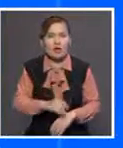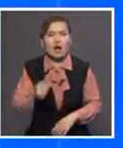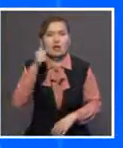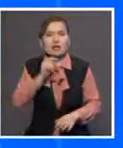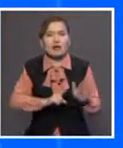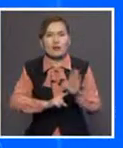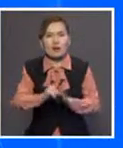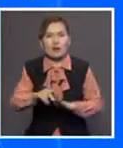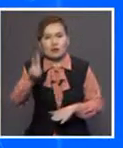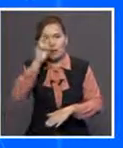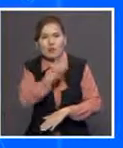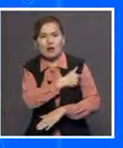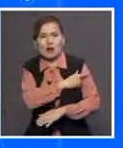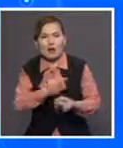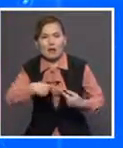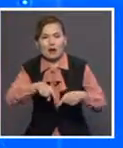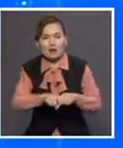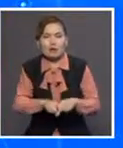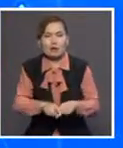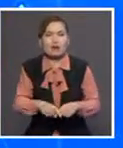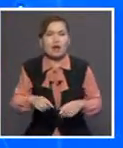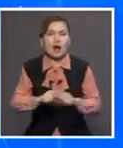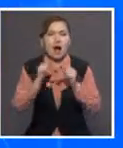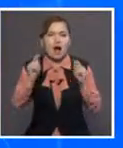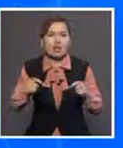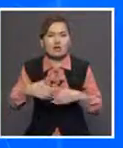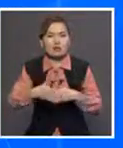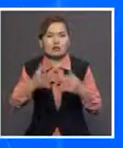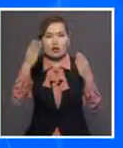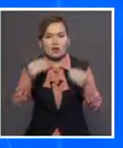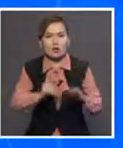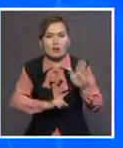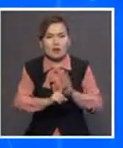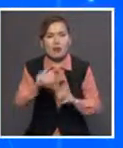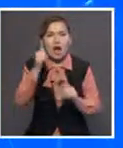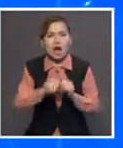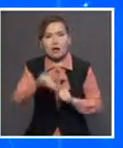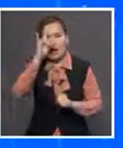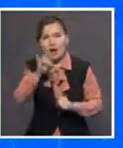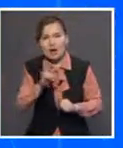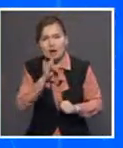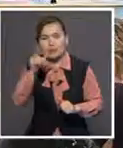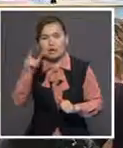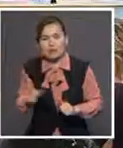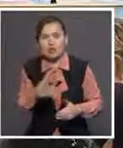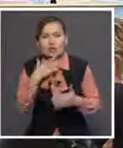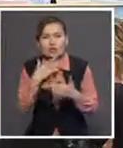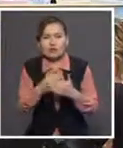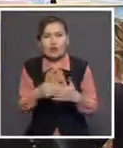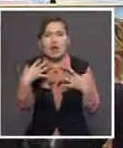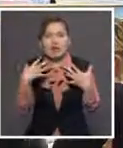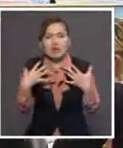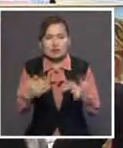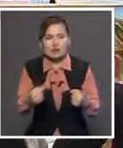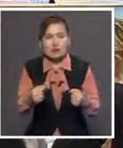Ертеңнен бастап елдің медициналық ұйымдарында ашық есік күні басталады. Осыған байланысты әр қазақстандық өзінің денсаулығы туралы тегін ақпарат ала